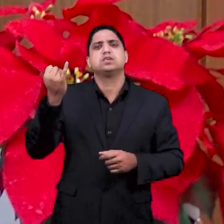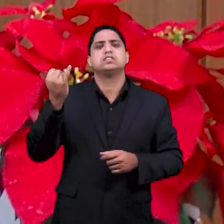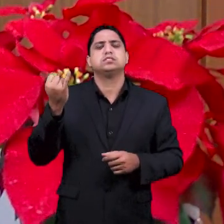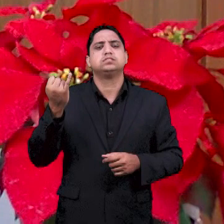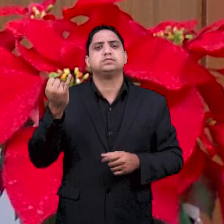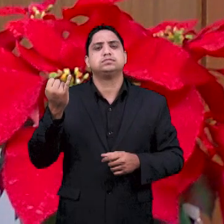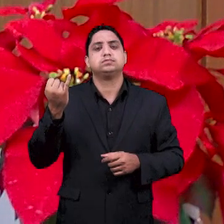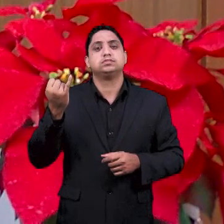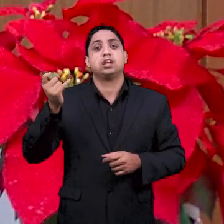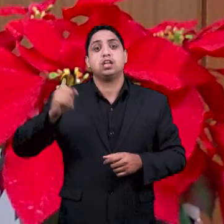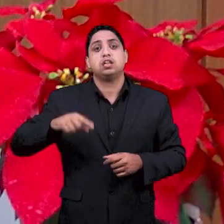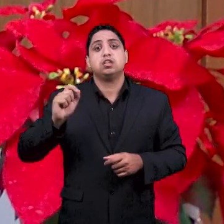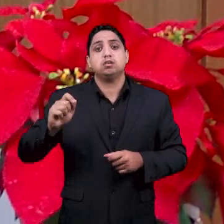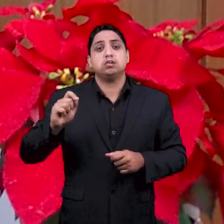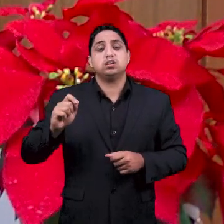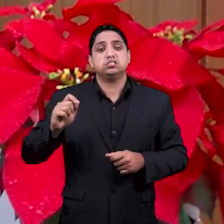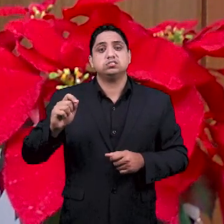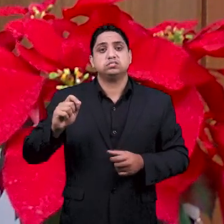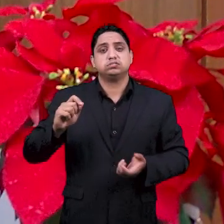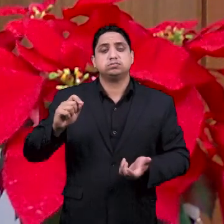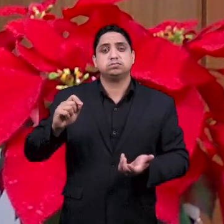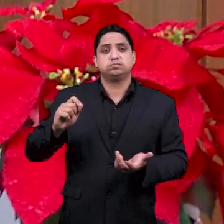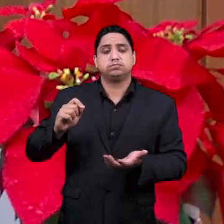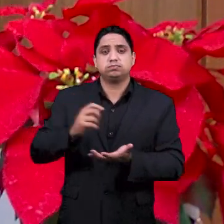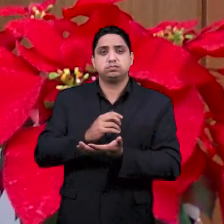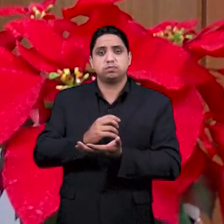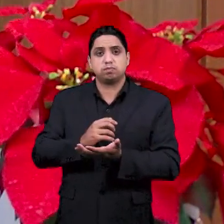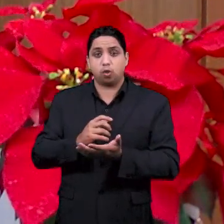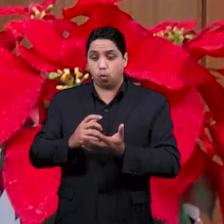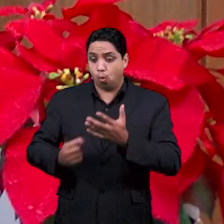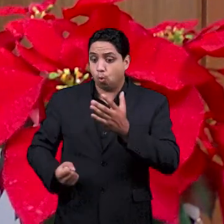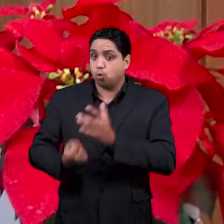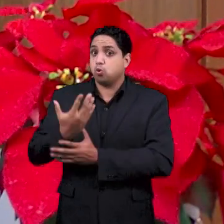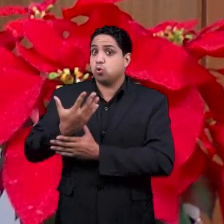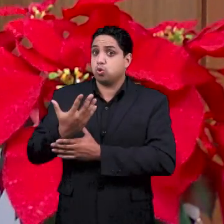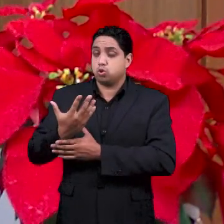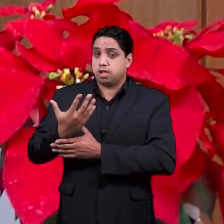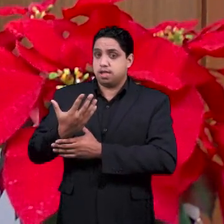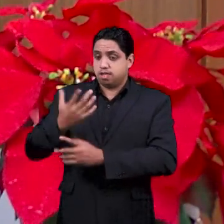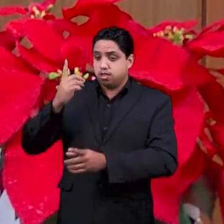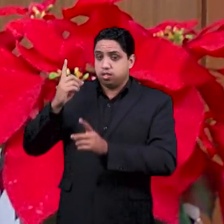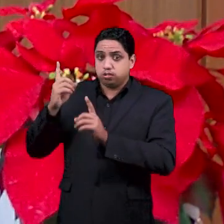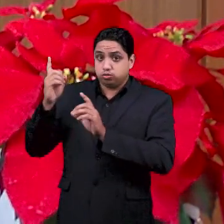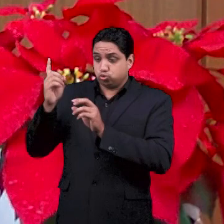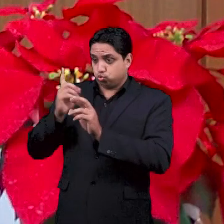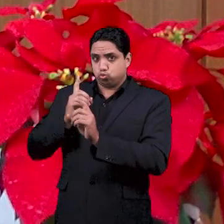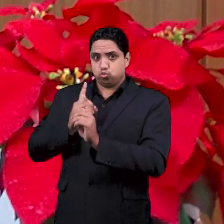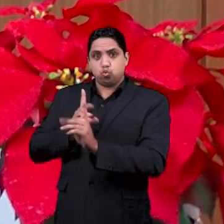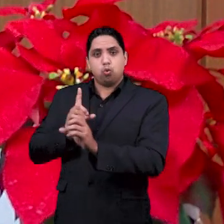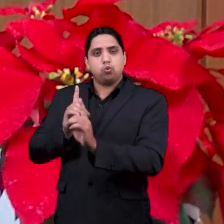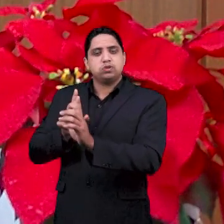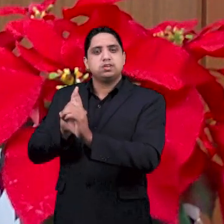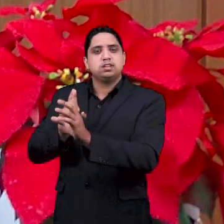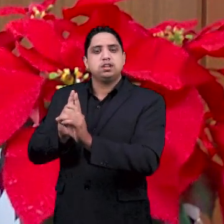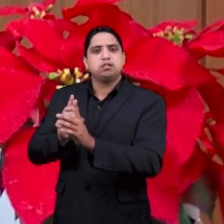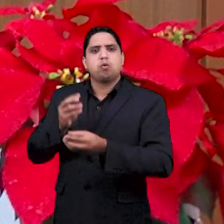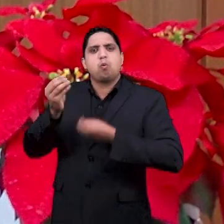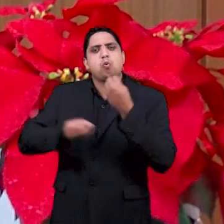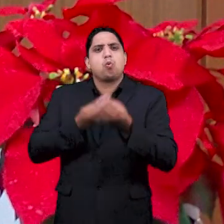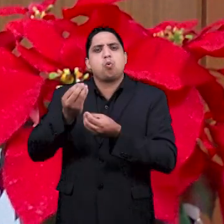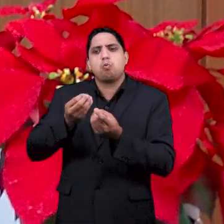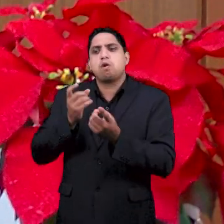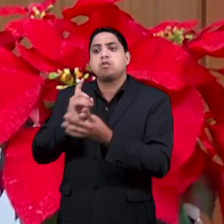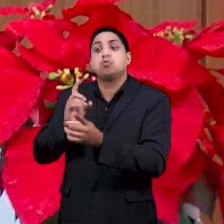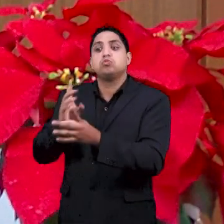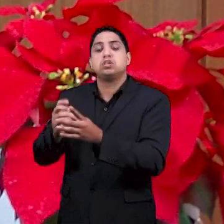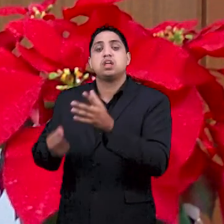важно сейчас для нас, это происхождение и доктрина, когда мы говорим о